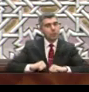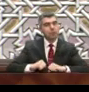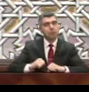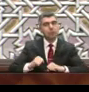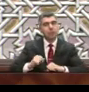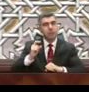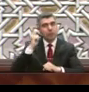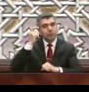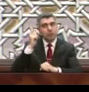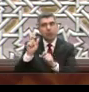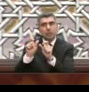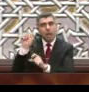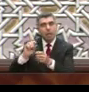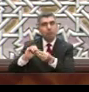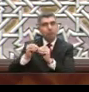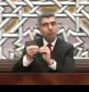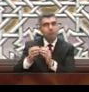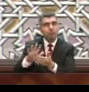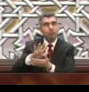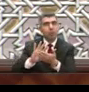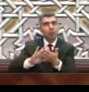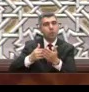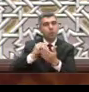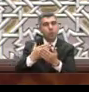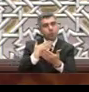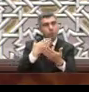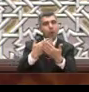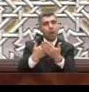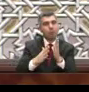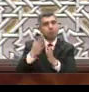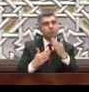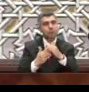المواطنين والمواطنات والقضايا الراهنة. شكرا للجميع، رفعت الجلسة.